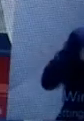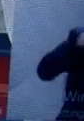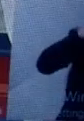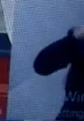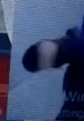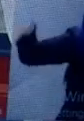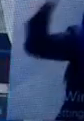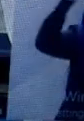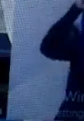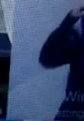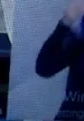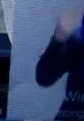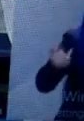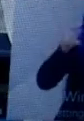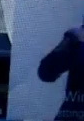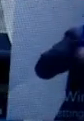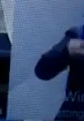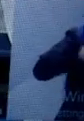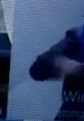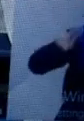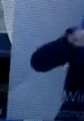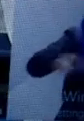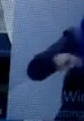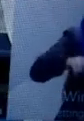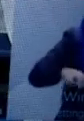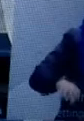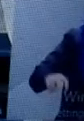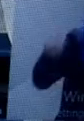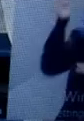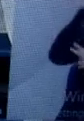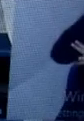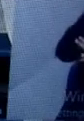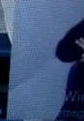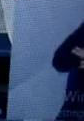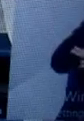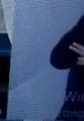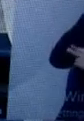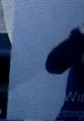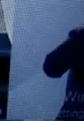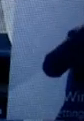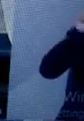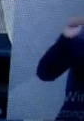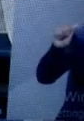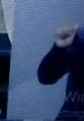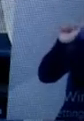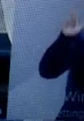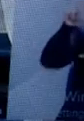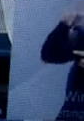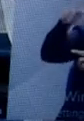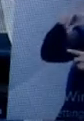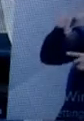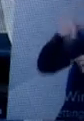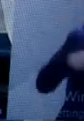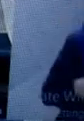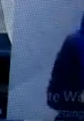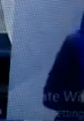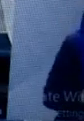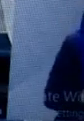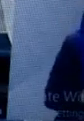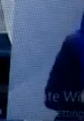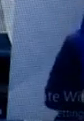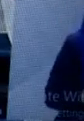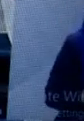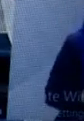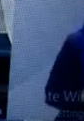rumah ibadat sedang diperhalusi oleh kerajaan dan akan diumumkan sedikit masa lagi. Bagi